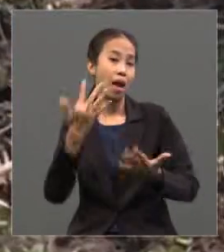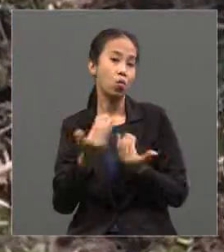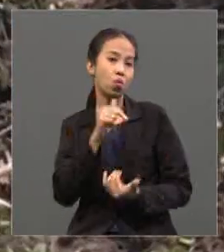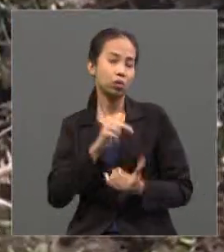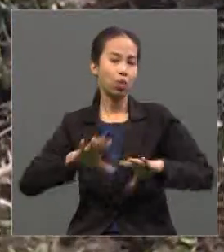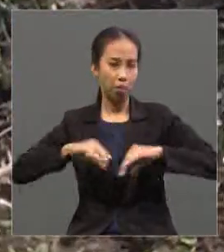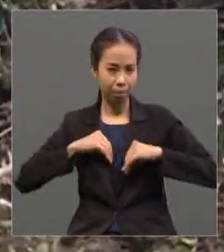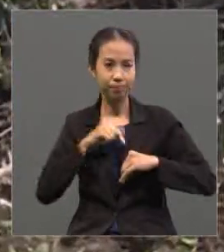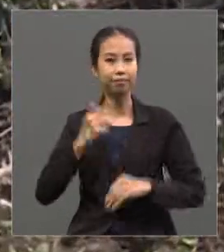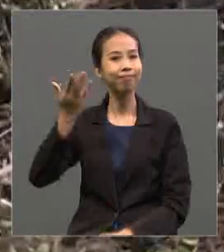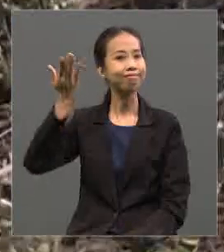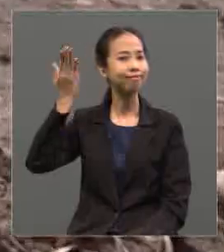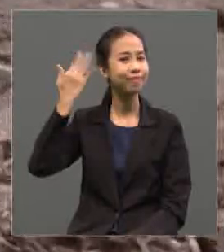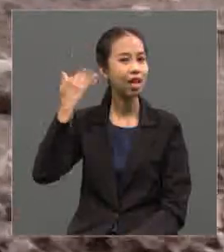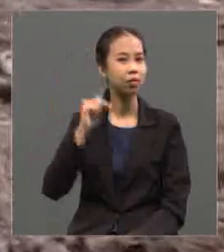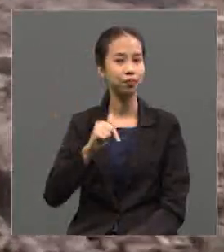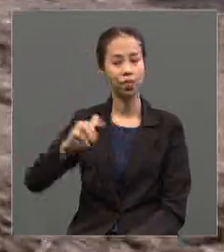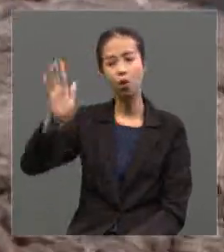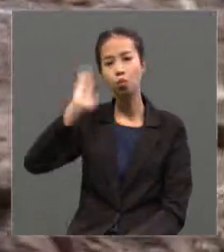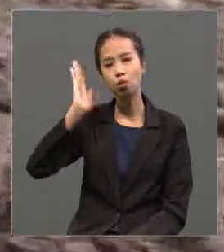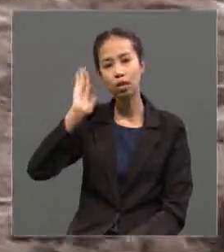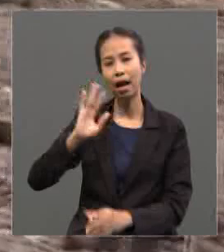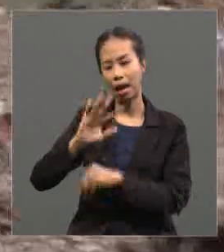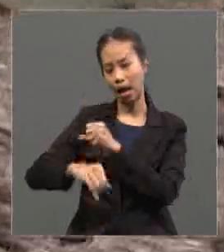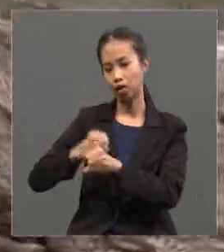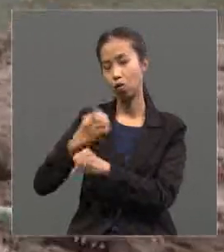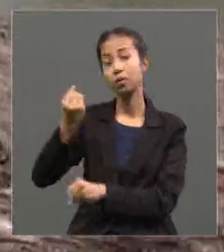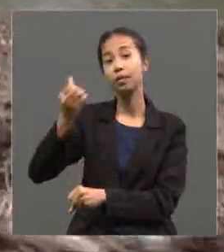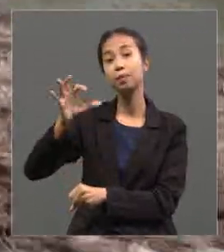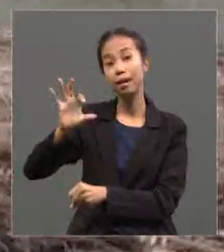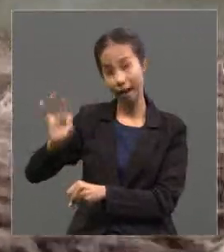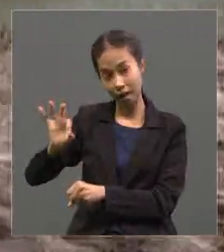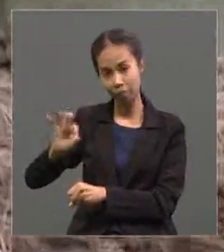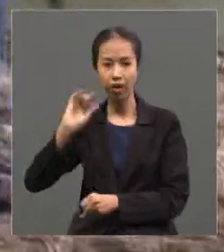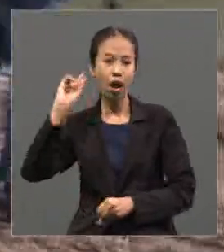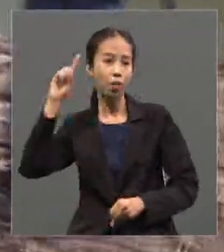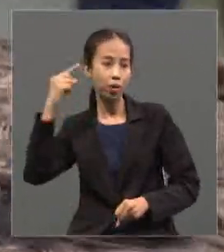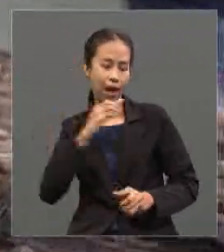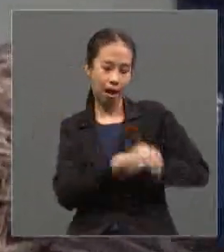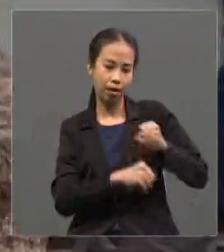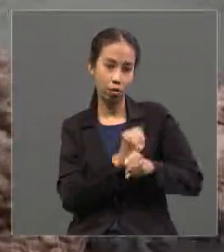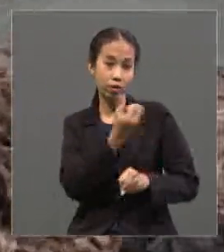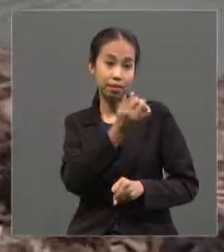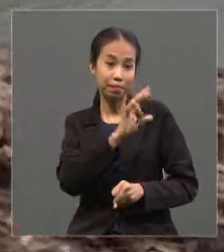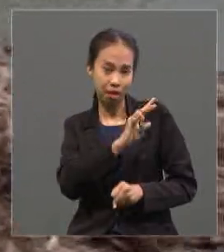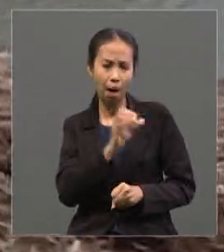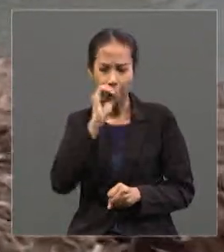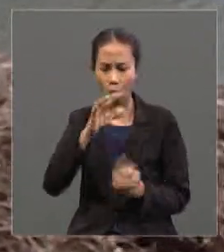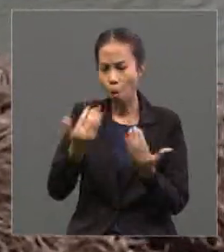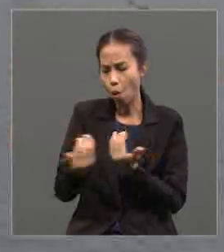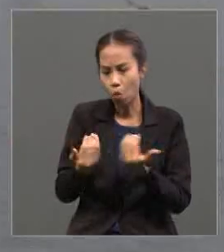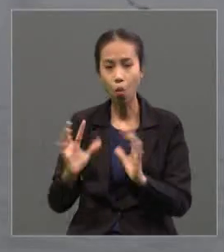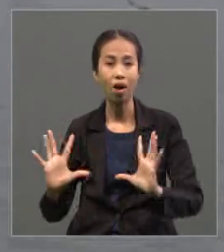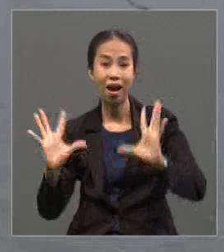5กุมภาพันธ์ที่ผ่านมานายพุทธเนี่ยซึ่งเป็นสามีอายุ19ปีแล้วก็ภรรยาอายุ17ปีเนี่ยออกตามหาลูกชายวัย8เดือนค่ะภ